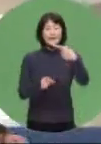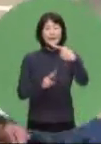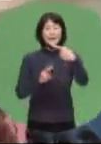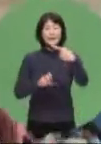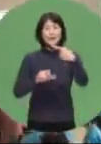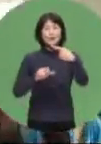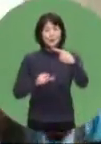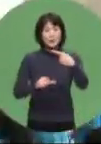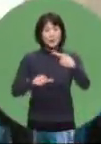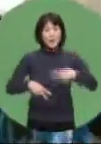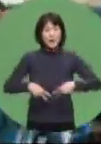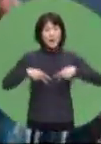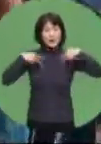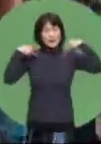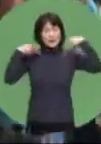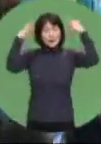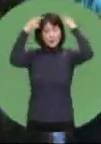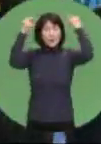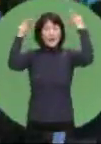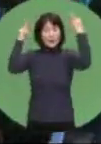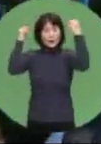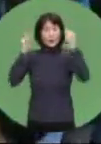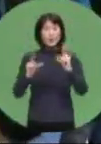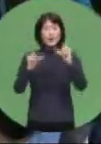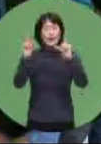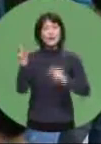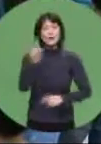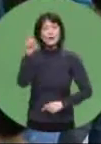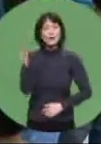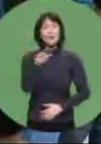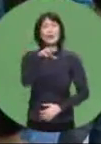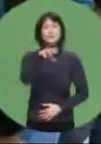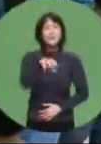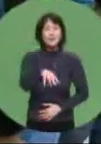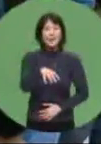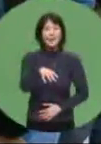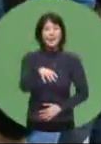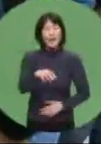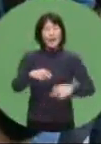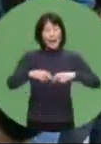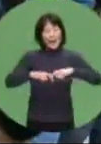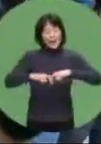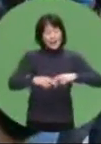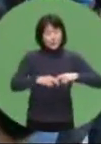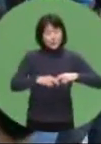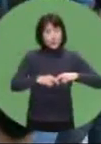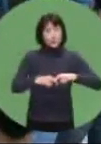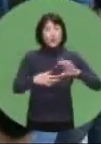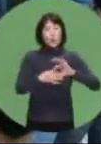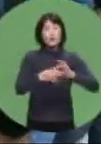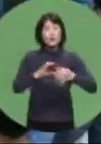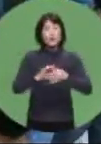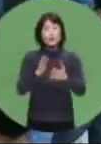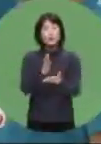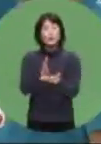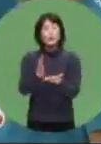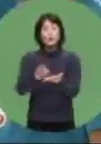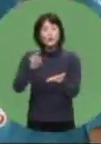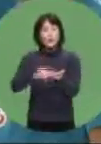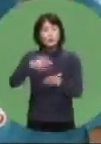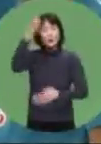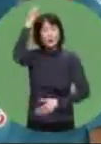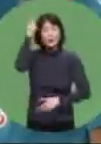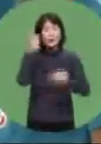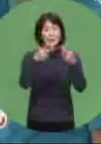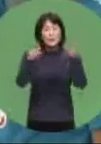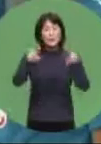1月25日手塚山大学東生駒キャンパスでレスリング競技オリンピック種目残留